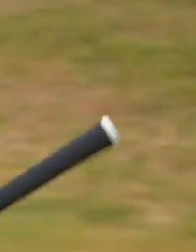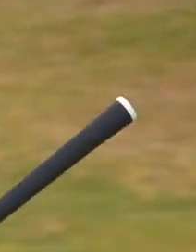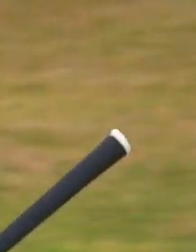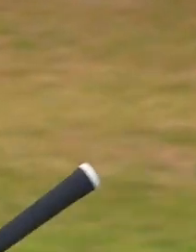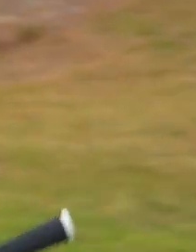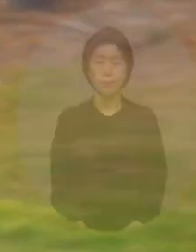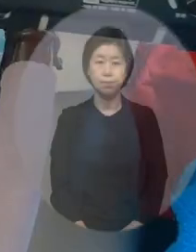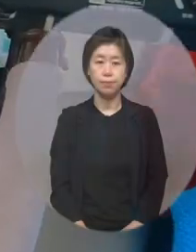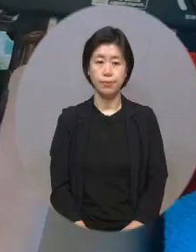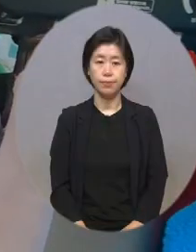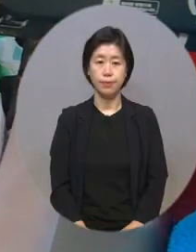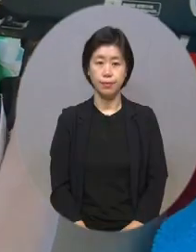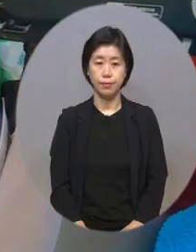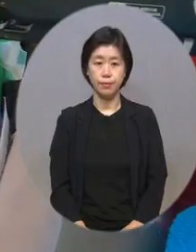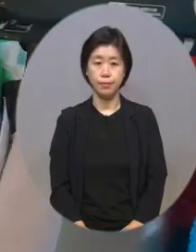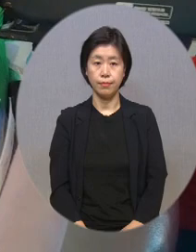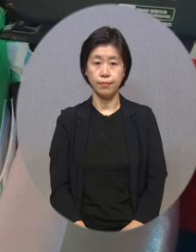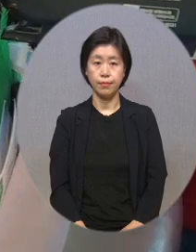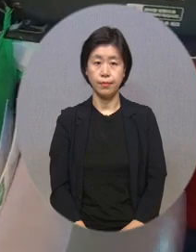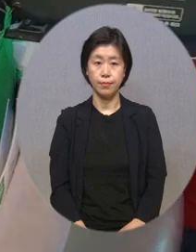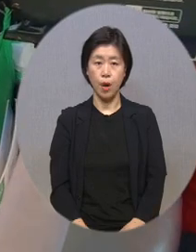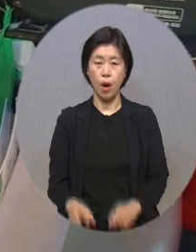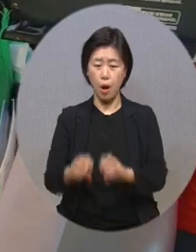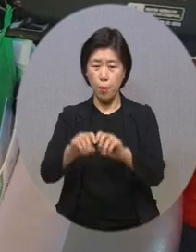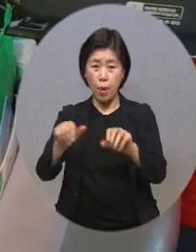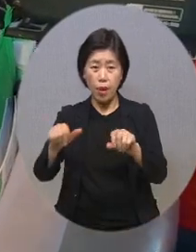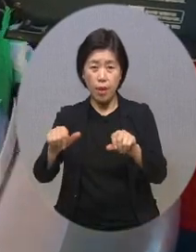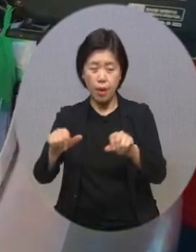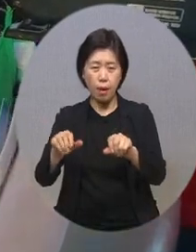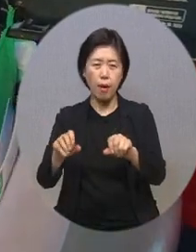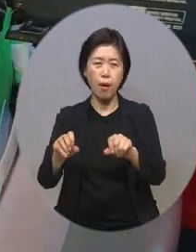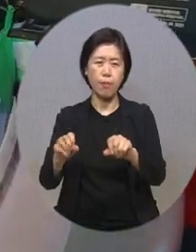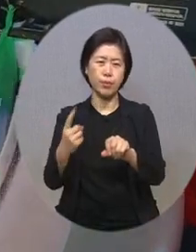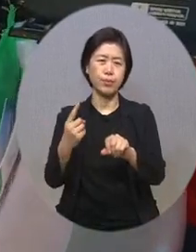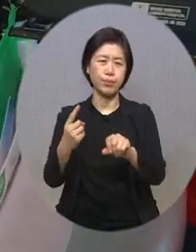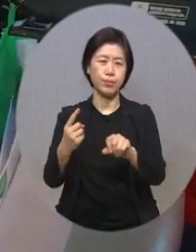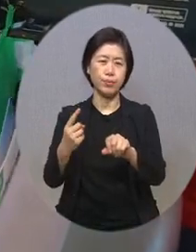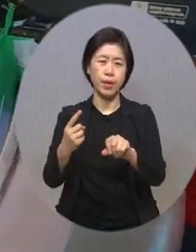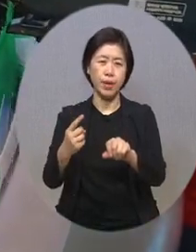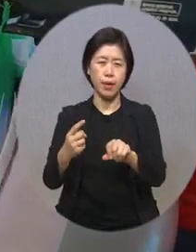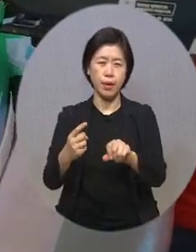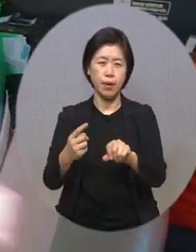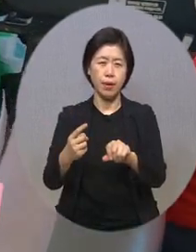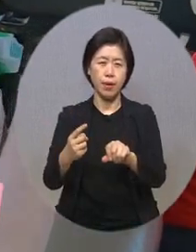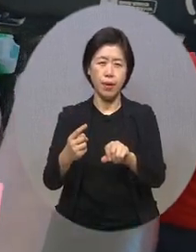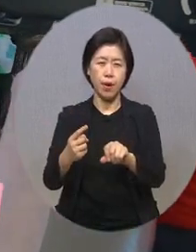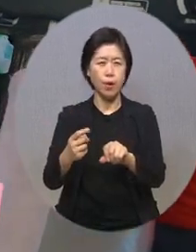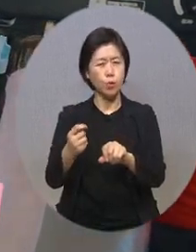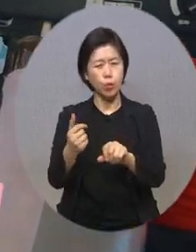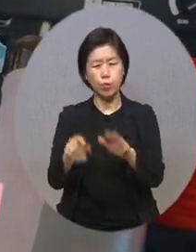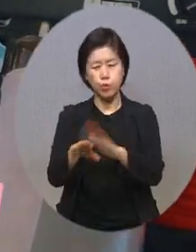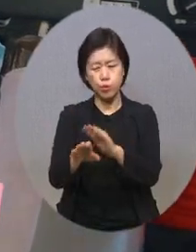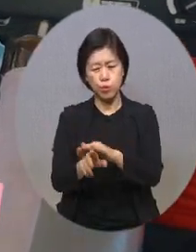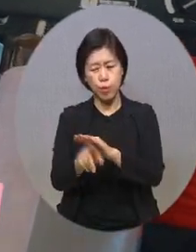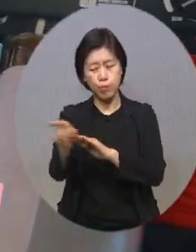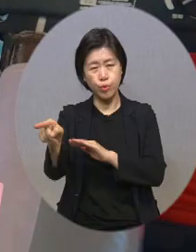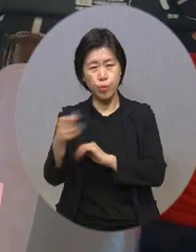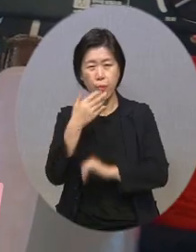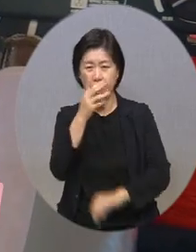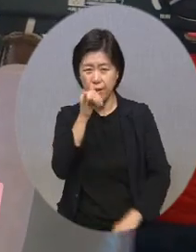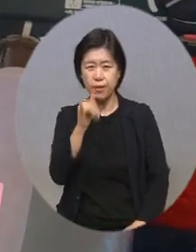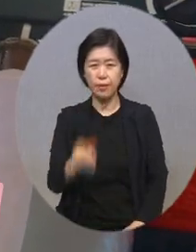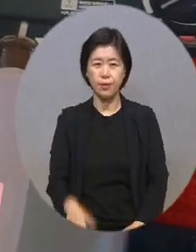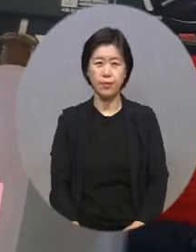공격탕? 볼이나? 볼에 맞고 헤드에서 탁 우측으로 튈 수도 있어서 꼭 딱꽂히라고.